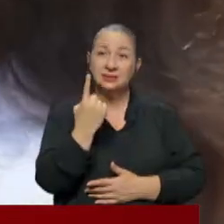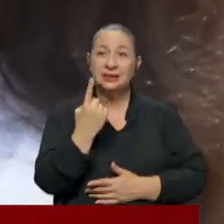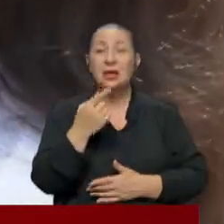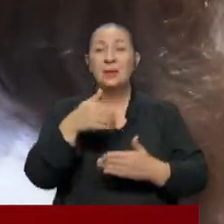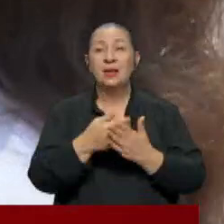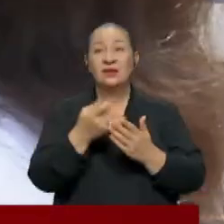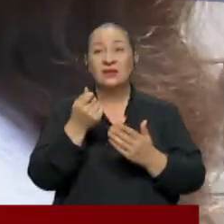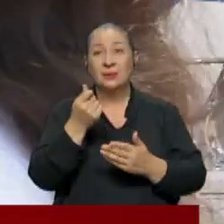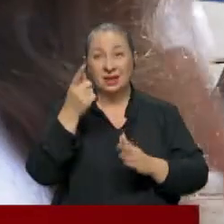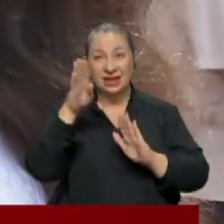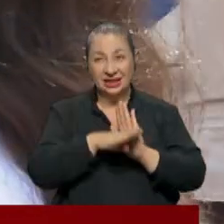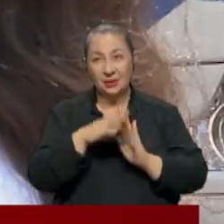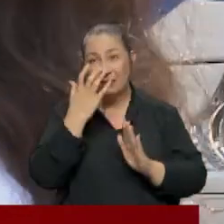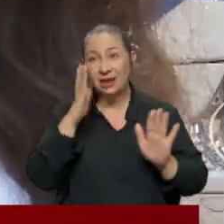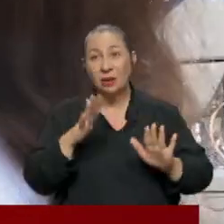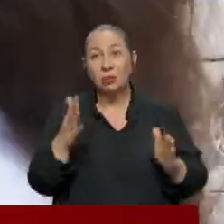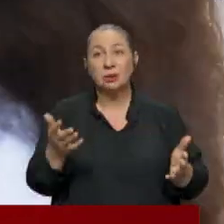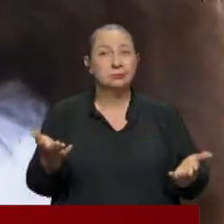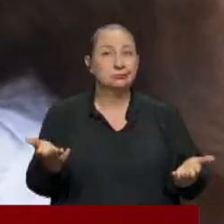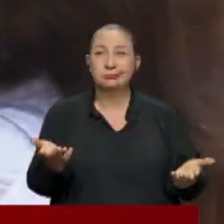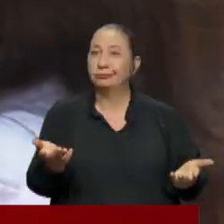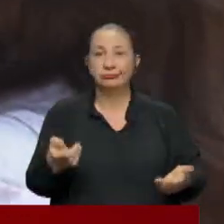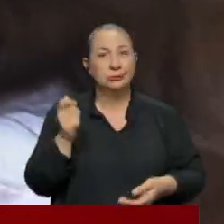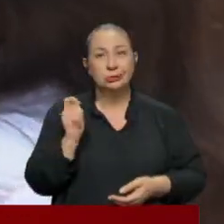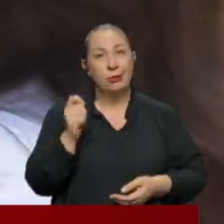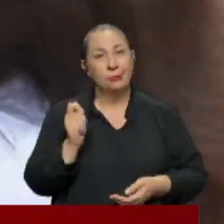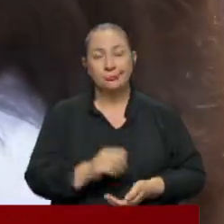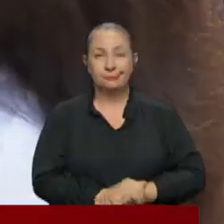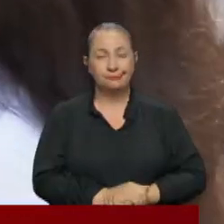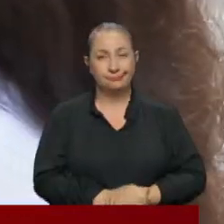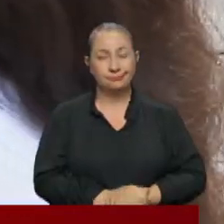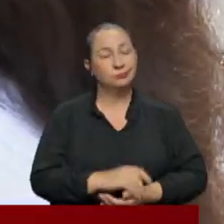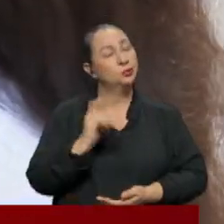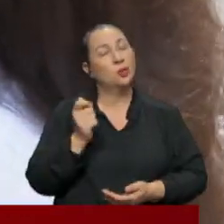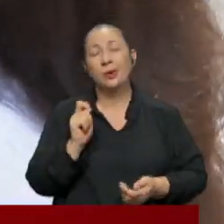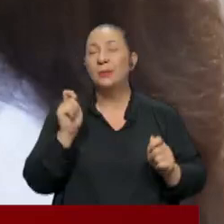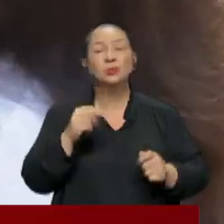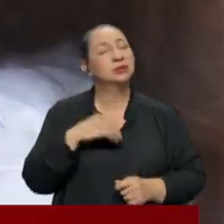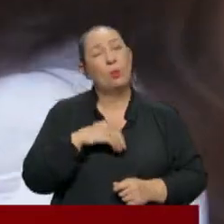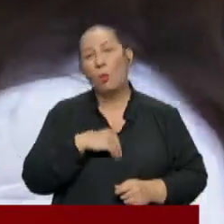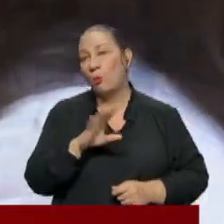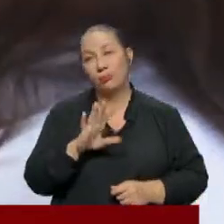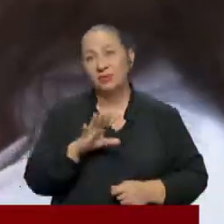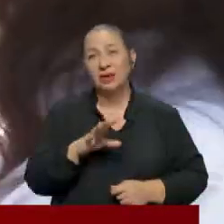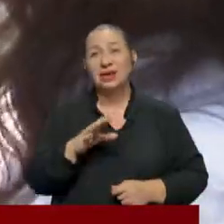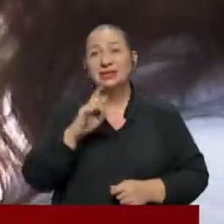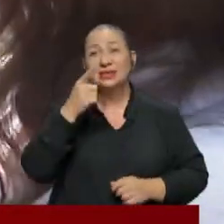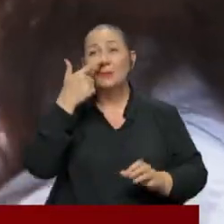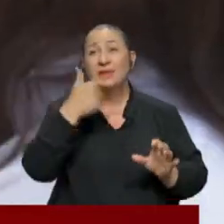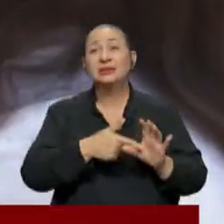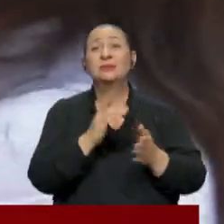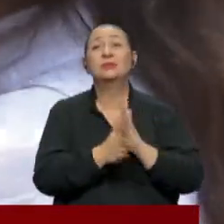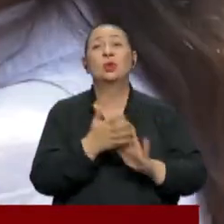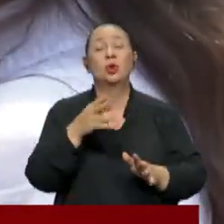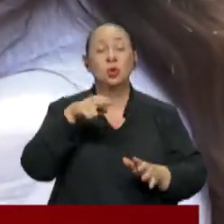Bilet fiyatlarında da bir indirim bekleniyor ama zor yani. Zor, yapılacağını zannetmiyorum. Sadece benzinle bitmiyor